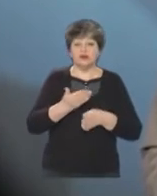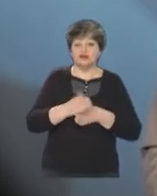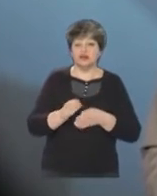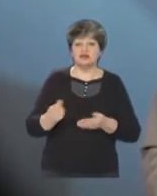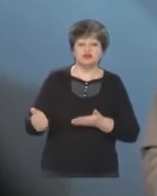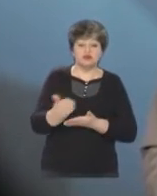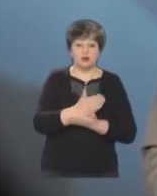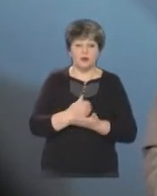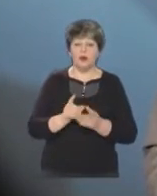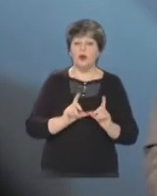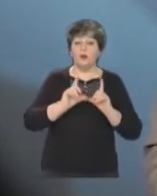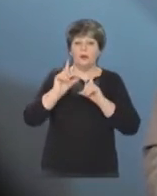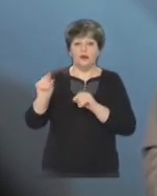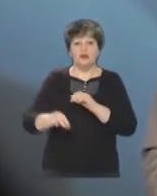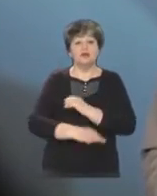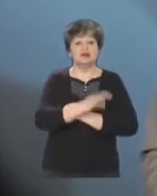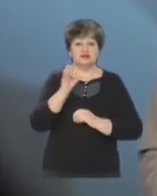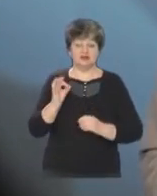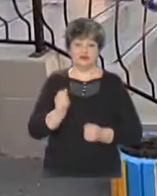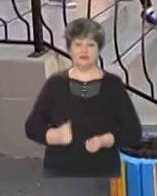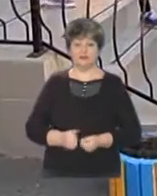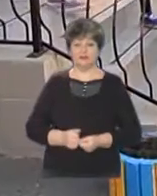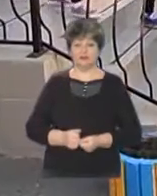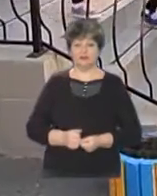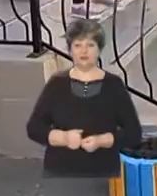частина зібраної допомоги поїде на схід.